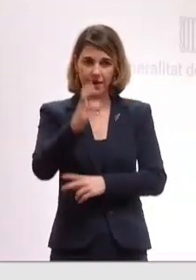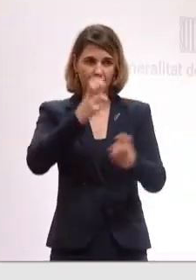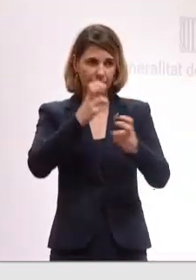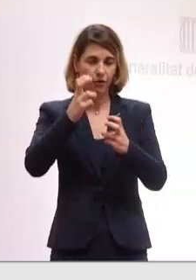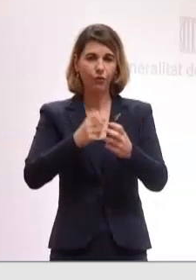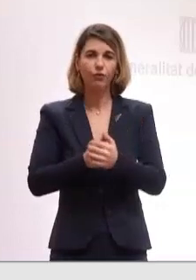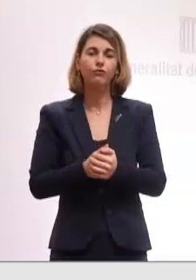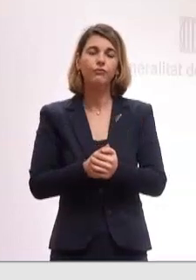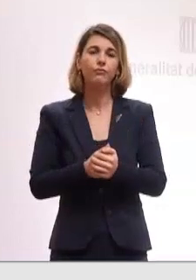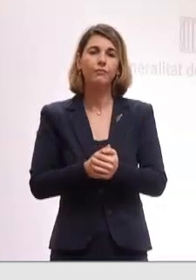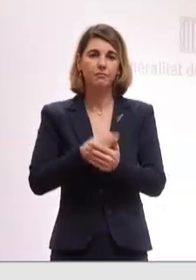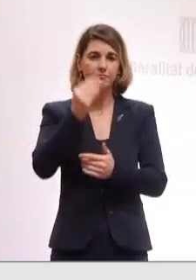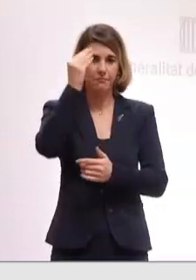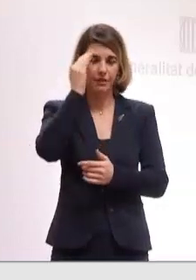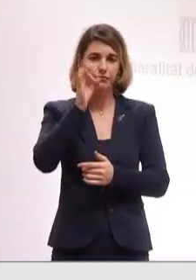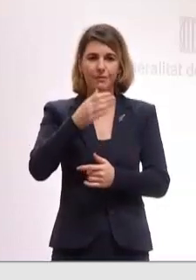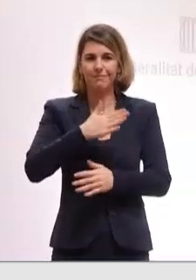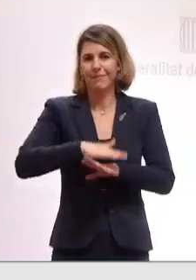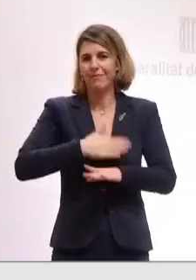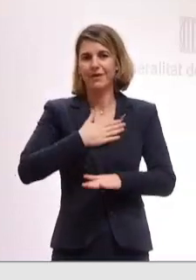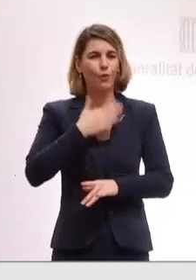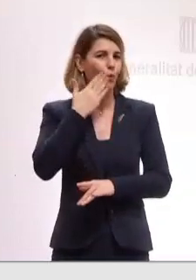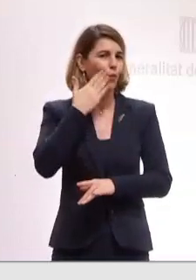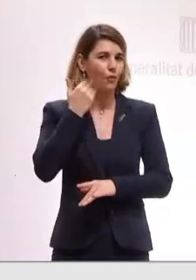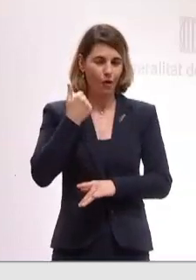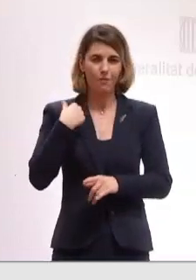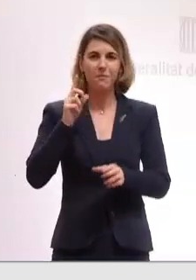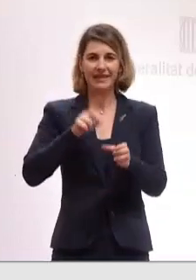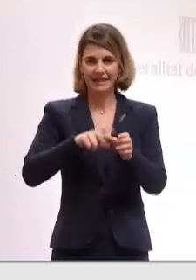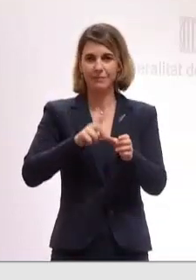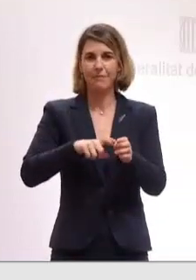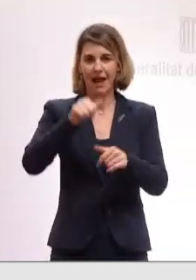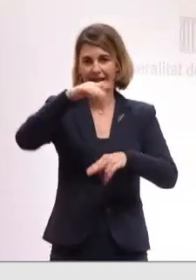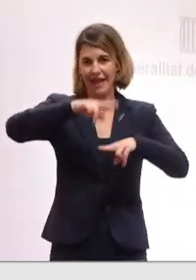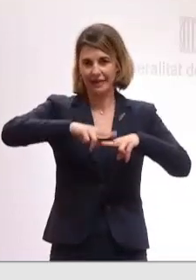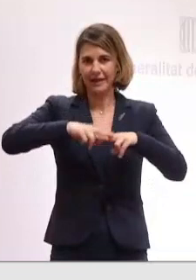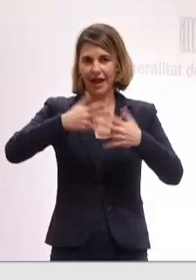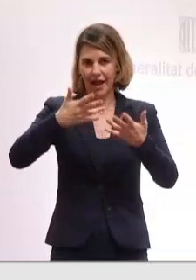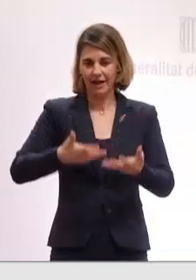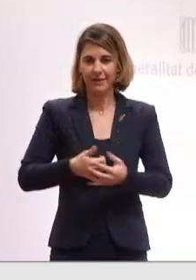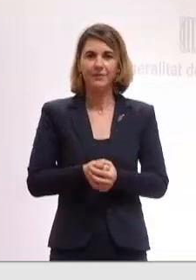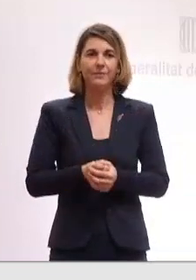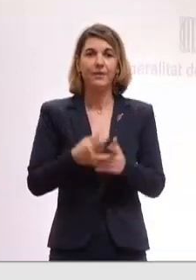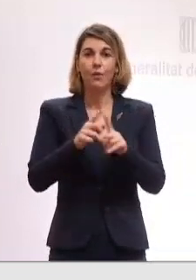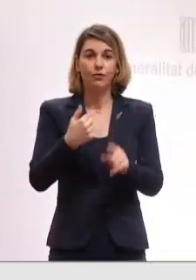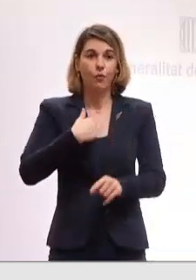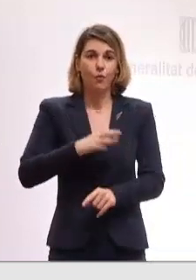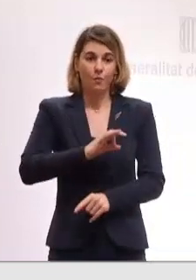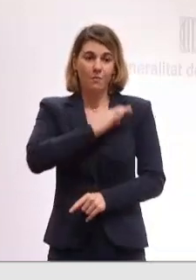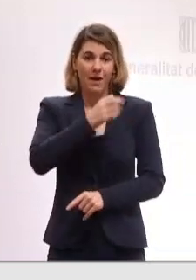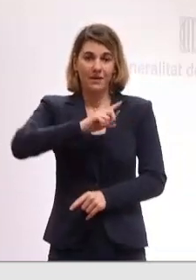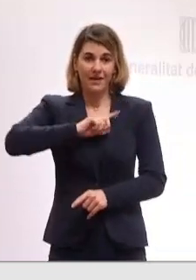l'assistència. És per mi un honor participar en aquest acte com un dels